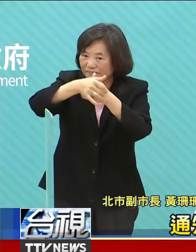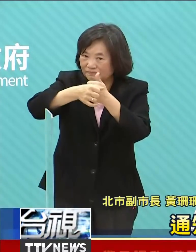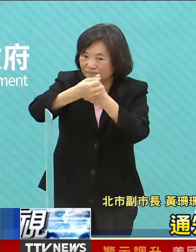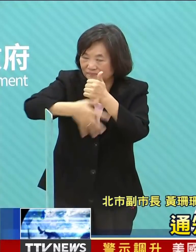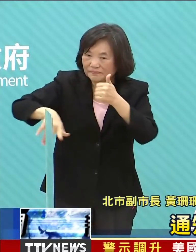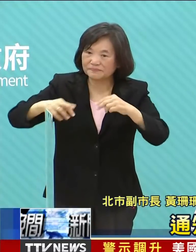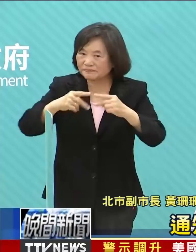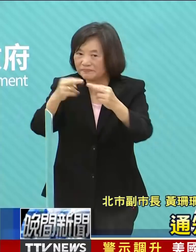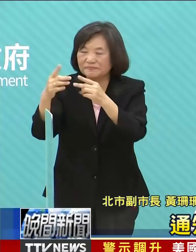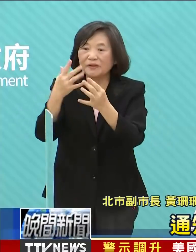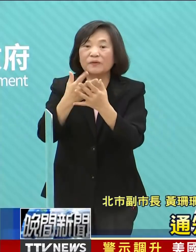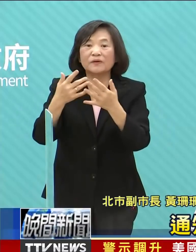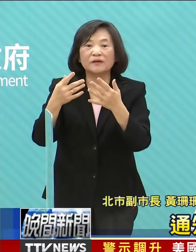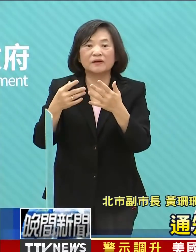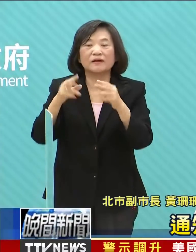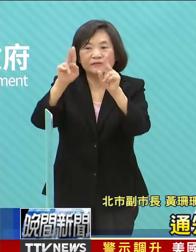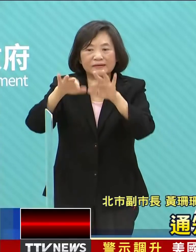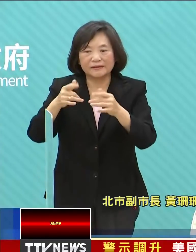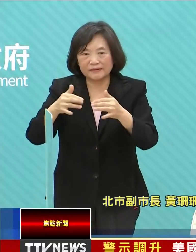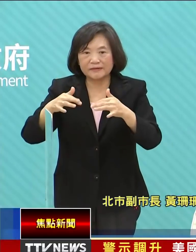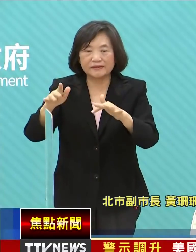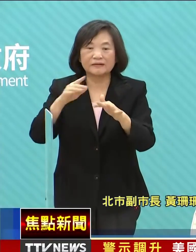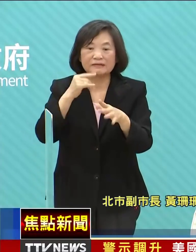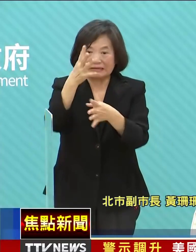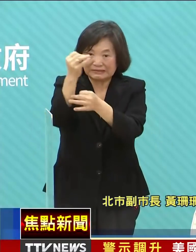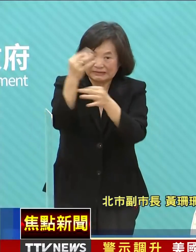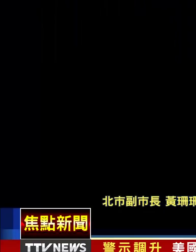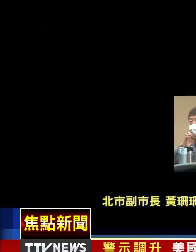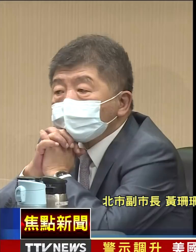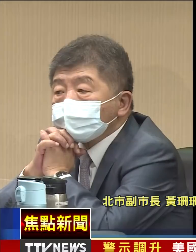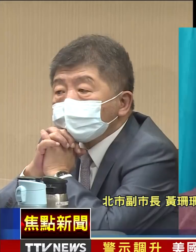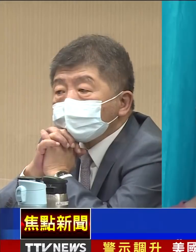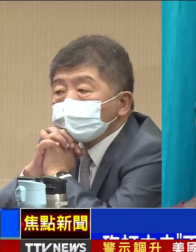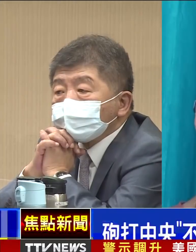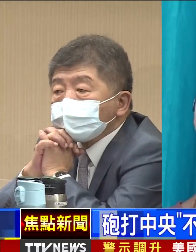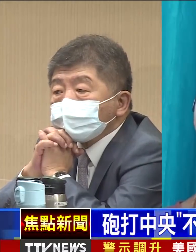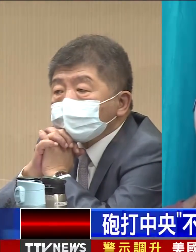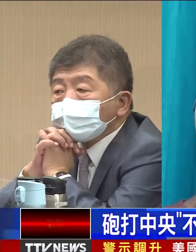改回所谓的最后接触日来计算3+4。